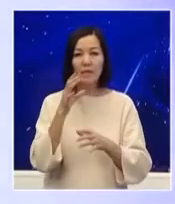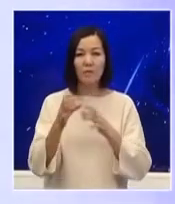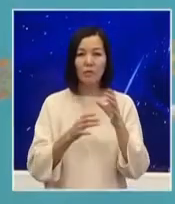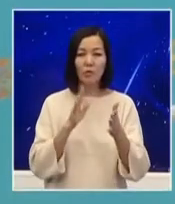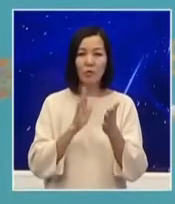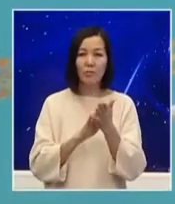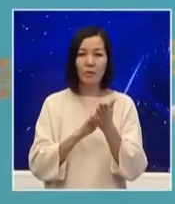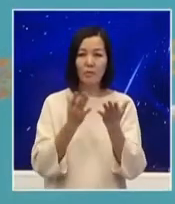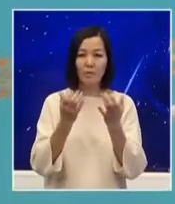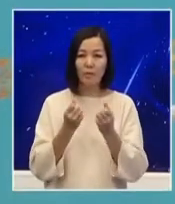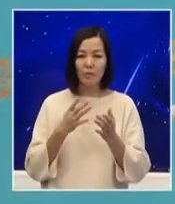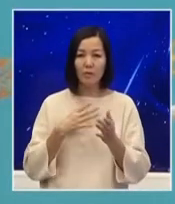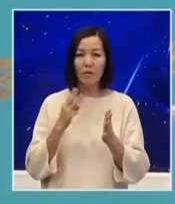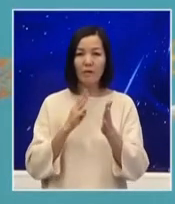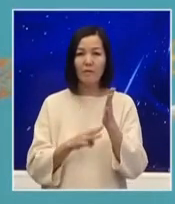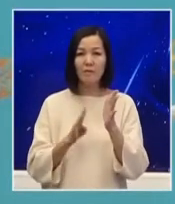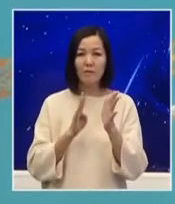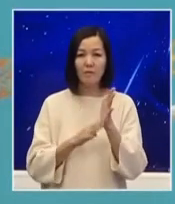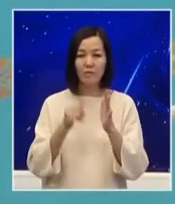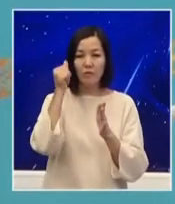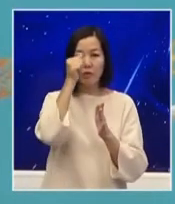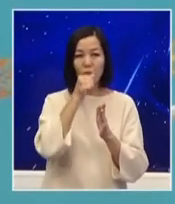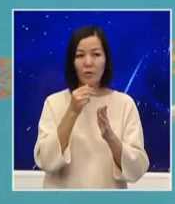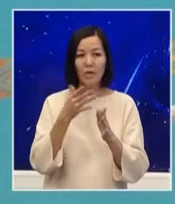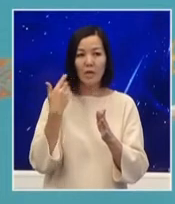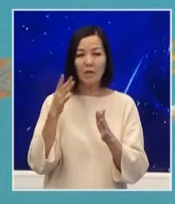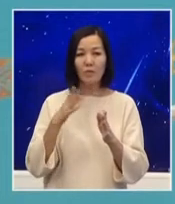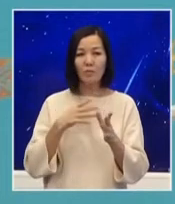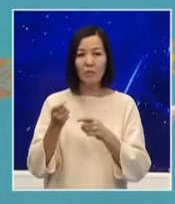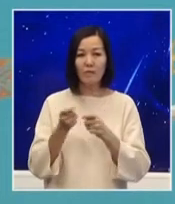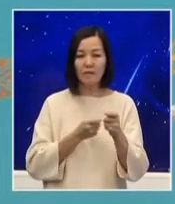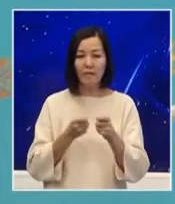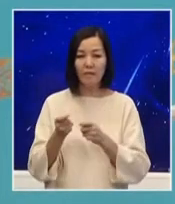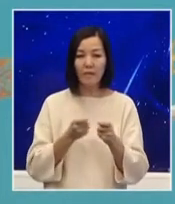премий. 80-е и 90-е годы, когда он возглавлял